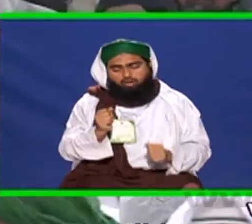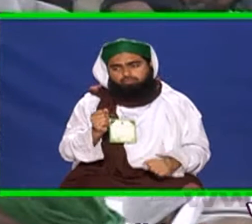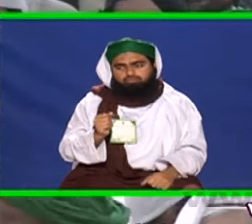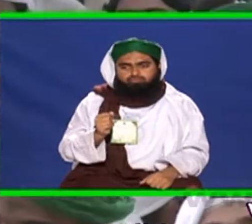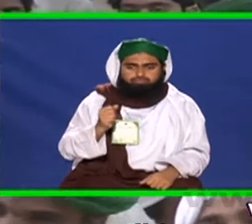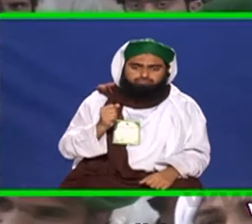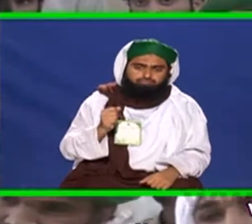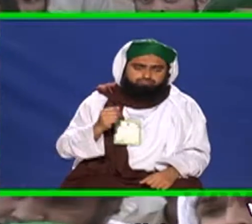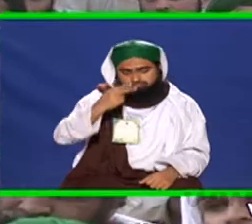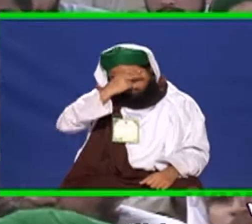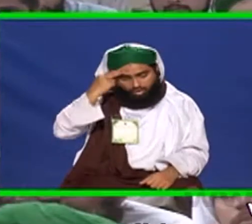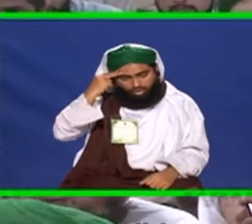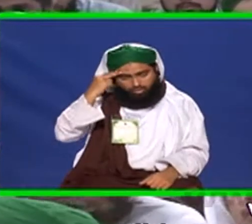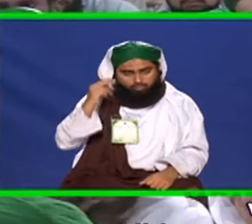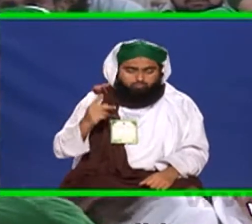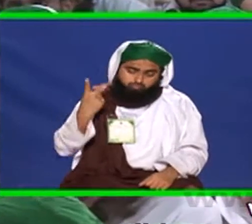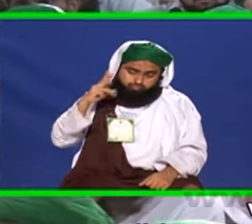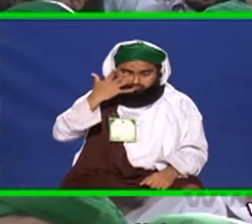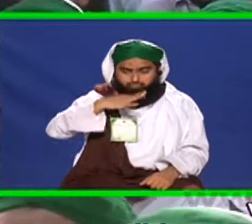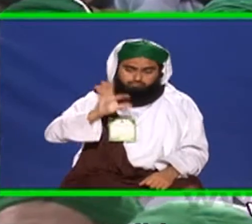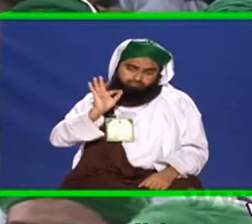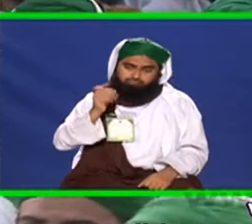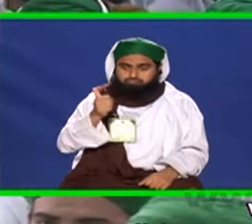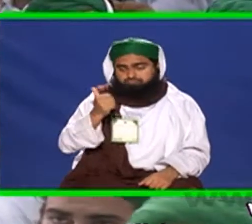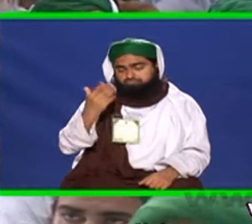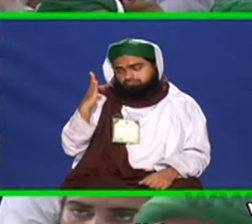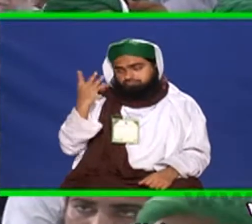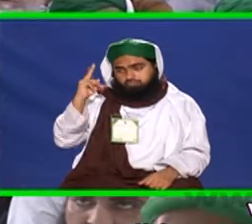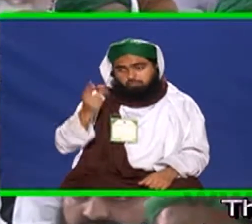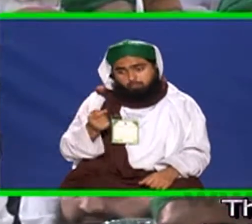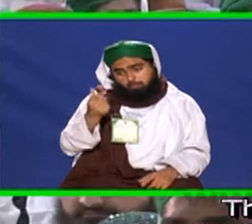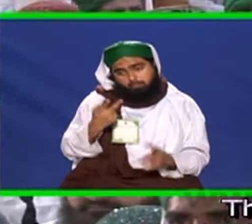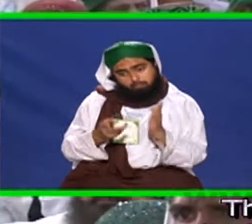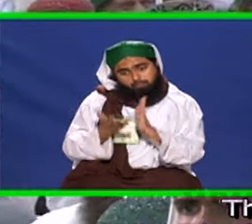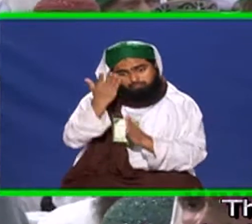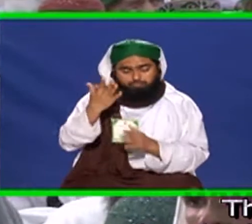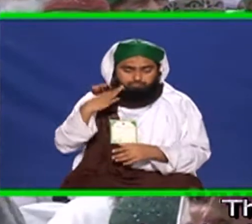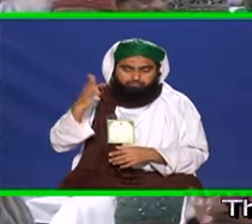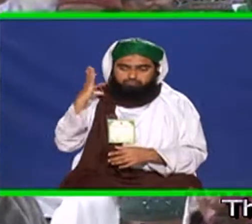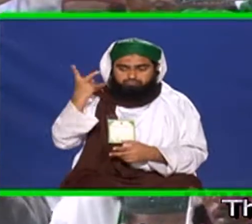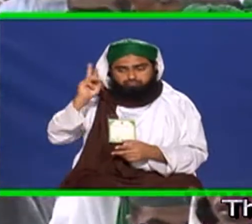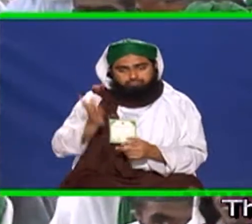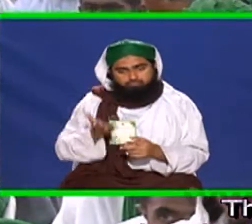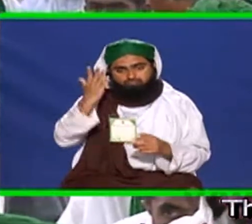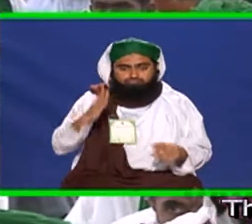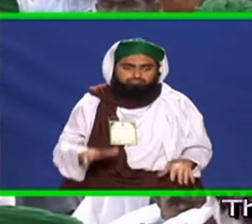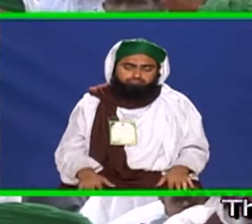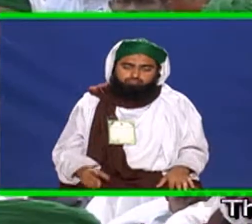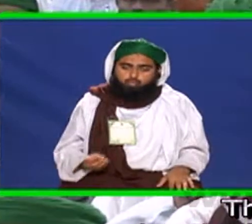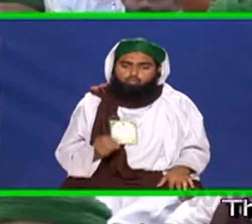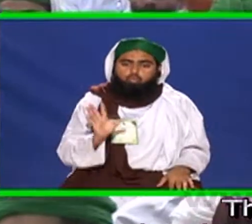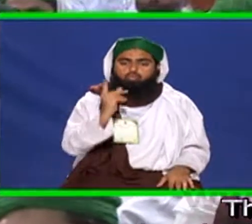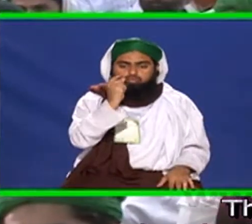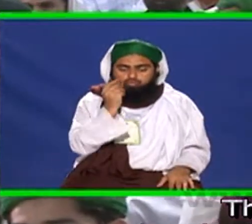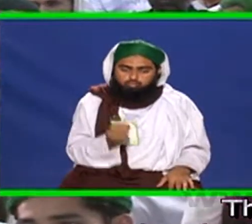عربی النسل، وہ سب سے اعلیٰ اور بیش قیمت مانے جائیں گے غلام. تو 100 بار صبح شام جو لا الہ